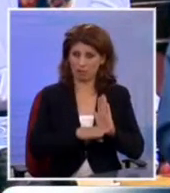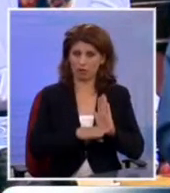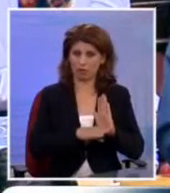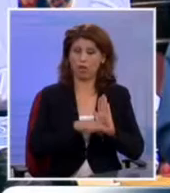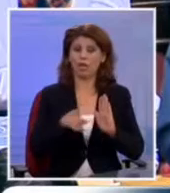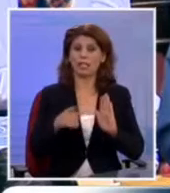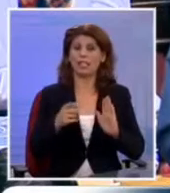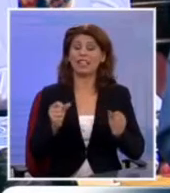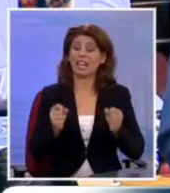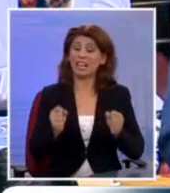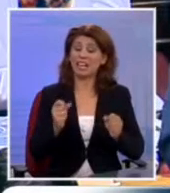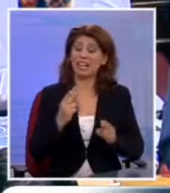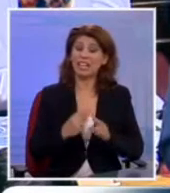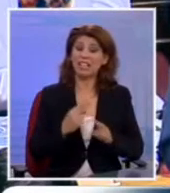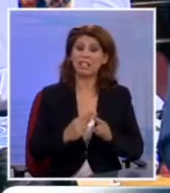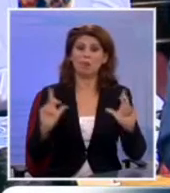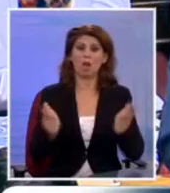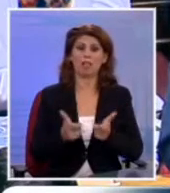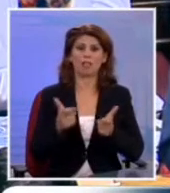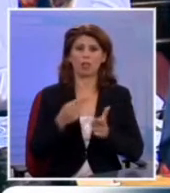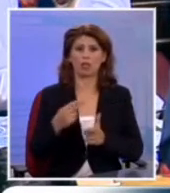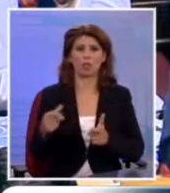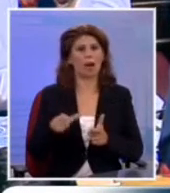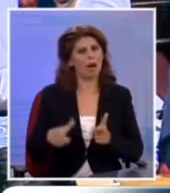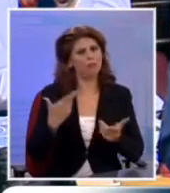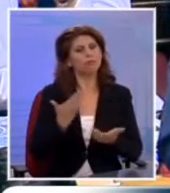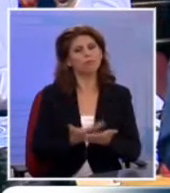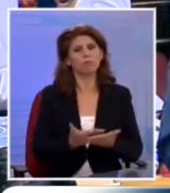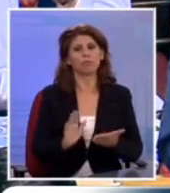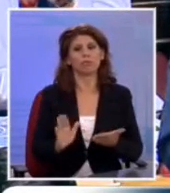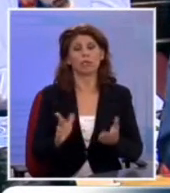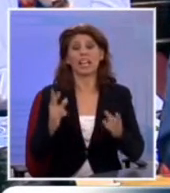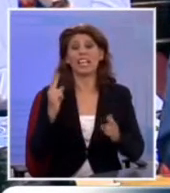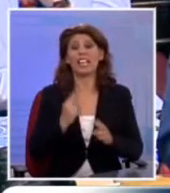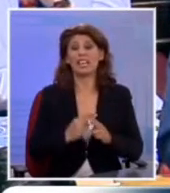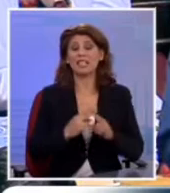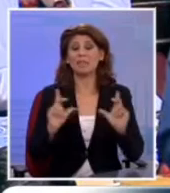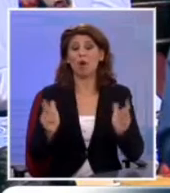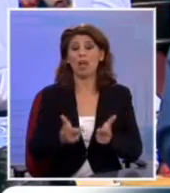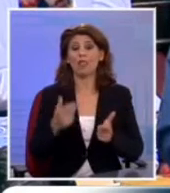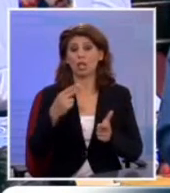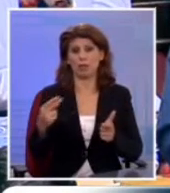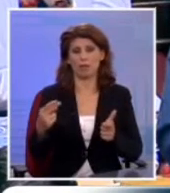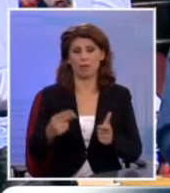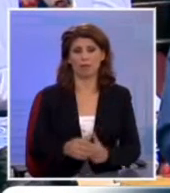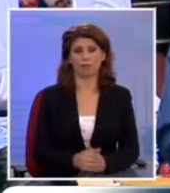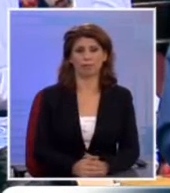πρόκειται για κρίσιμο εθνικό θέμα. Αυτό επικαλούμαστε. Κρίσιμο εθνικό θέμα.